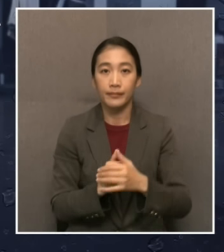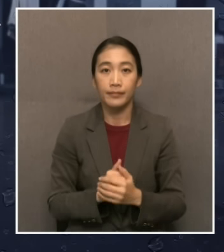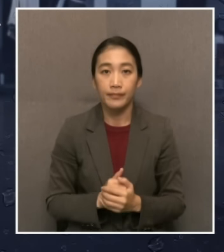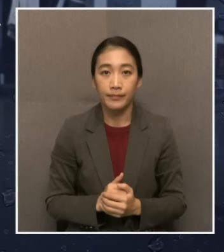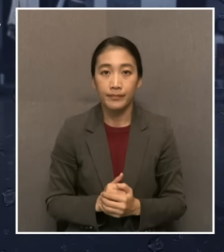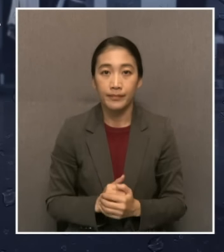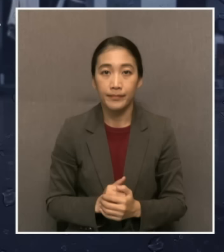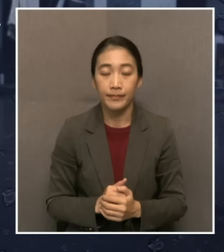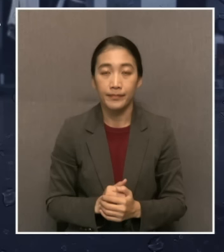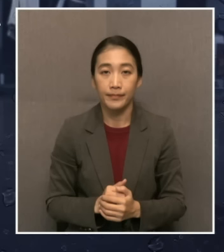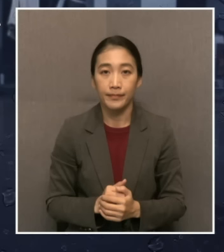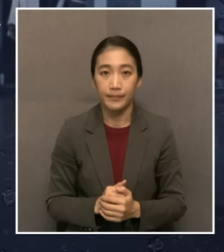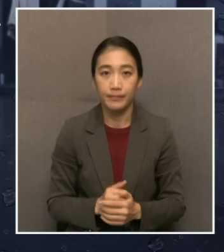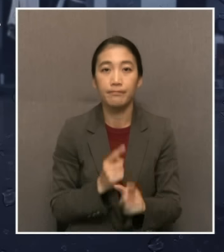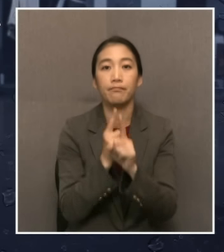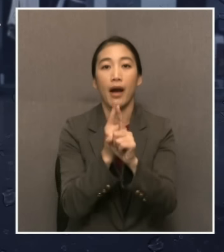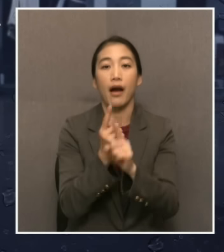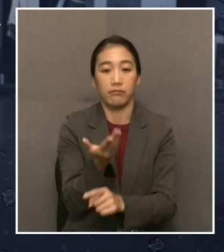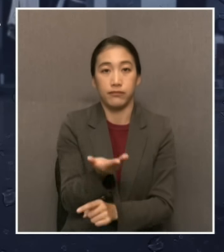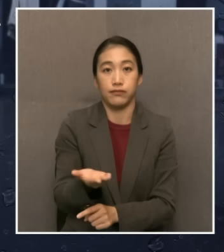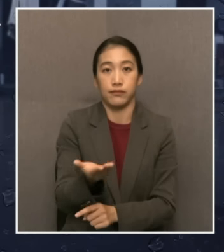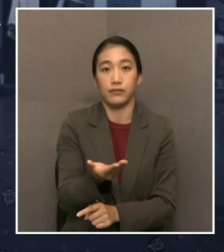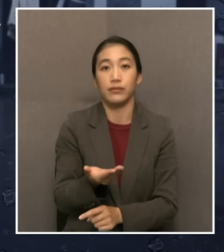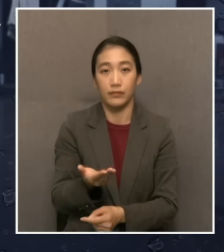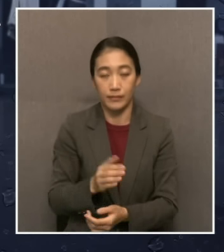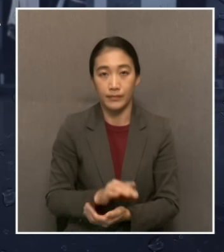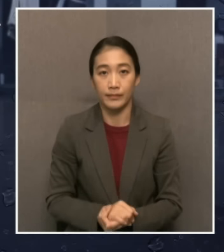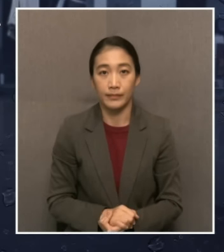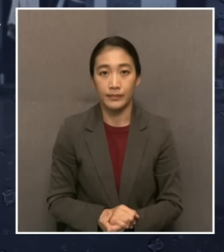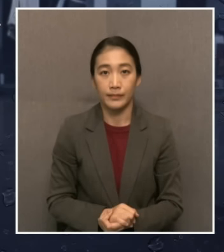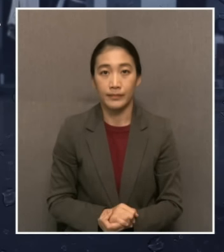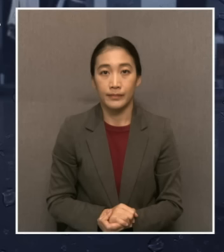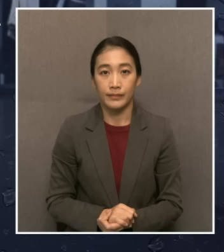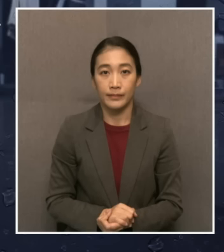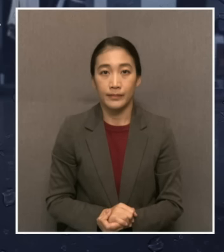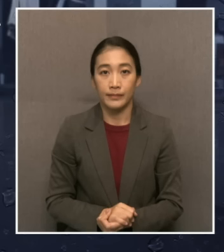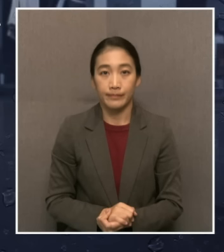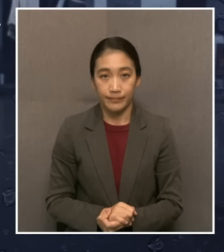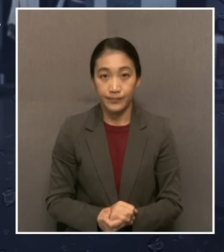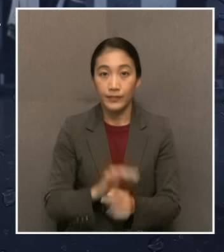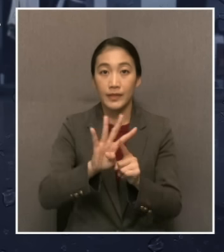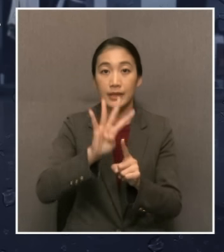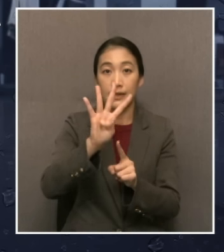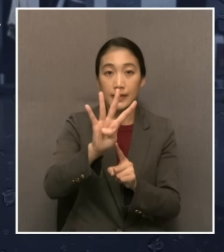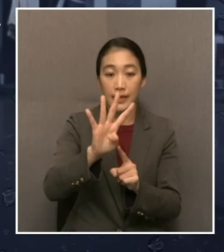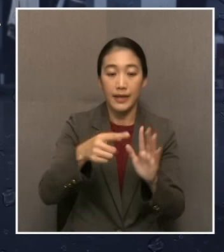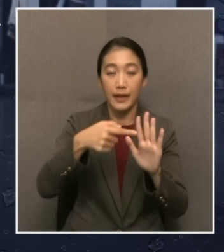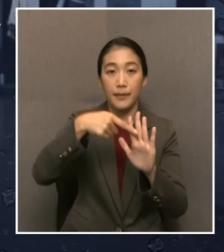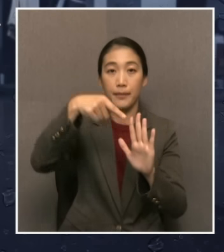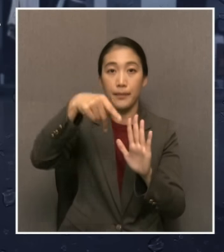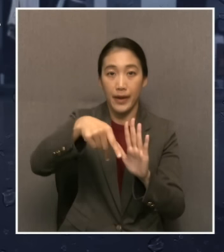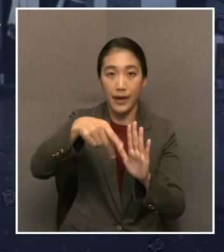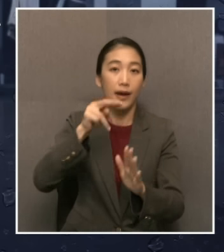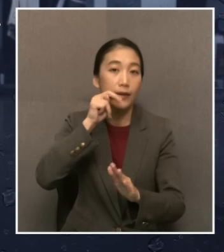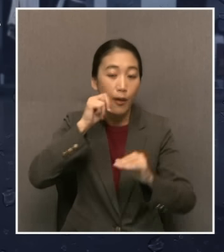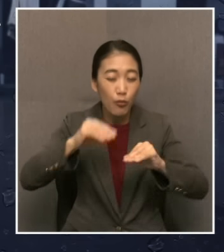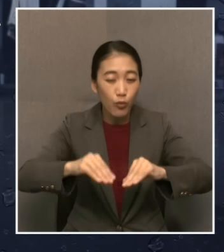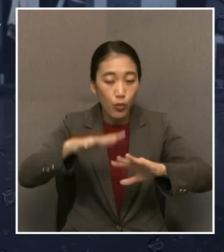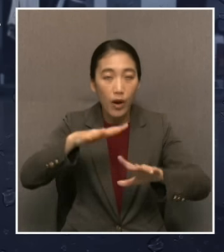ปัวภูเพียงอำเภอเมืองและอำเภอบ่อเกลือ 4คือจังหวัดแพร่นะคะมีน้ำท่วม 5